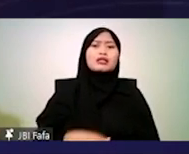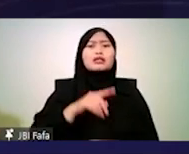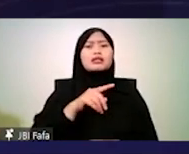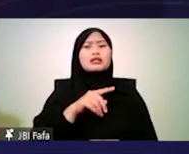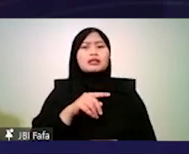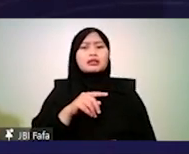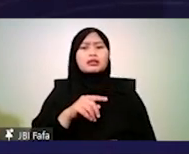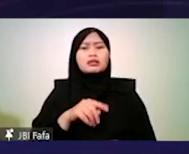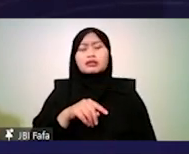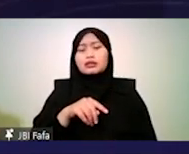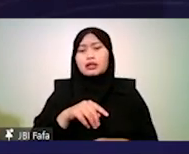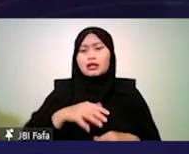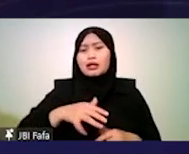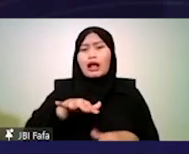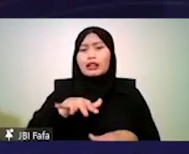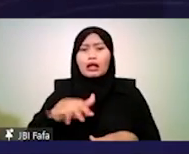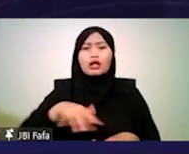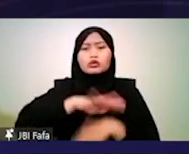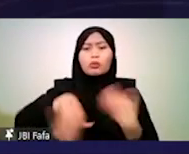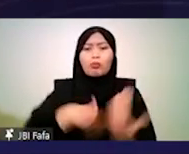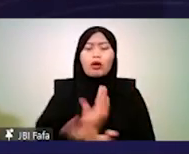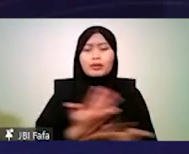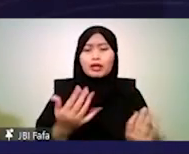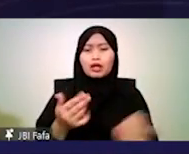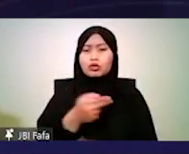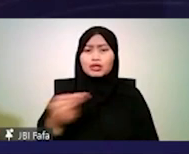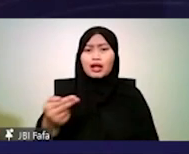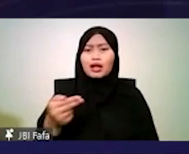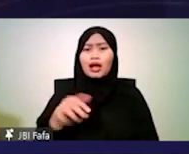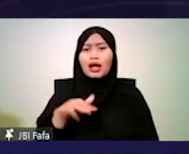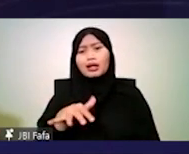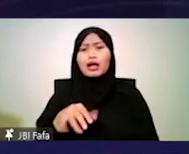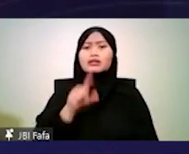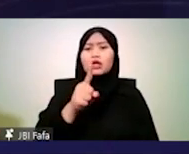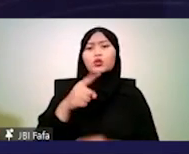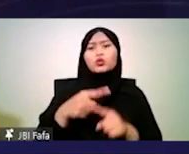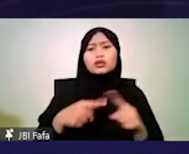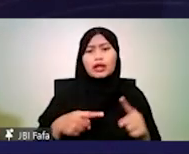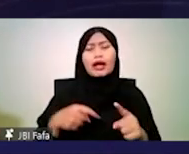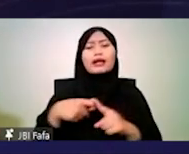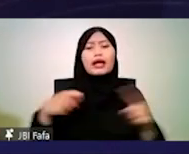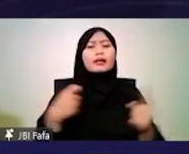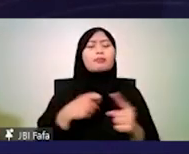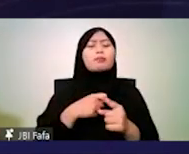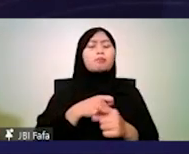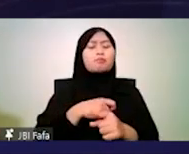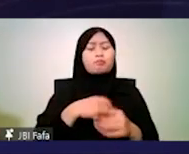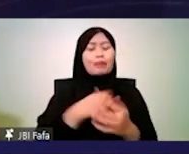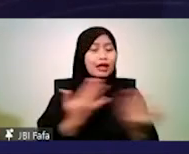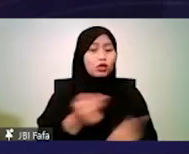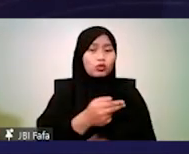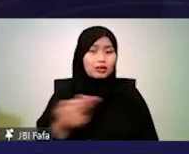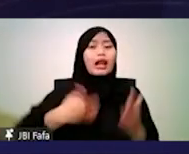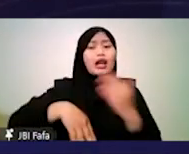jumlah penduduk rata-rata yang memiliki HP itu kurang lebih ada satu setengah dari Oh ya itu lebih